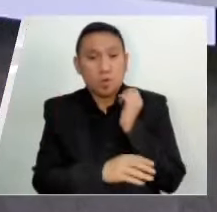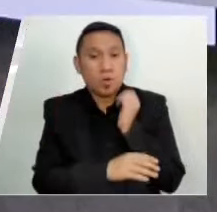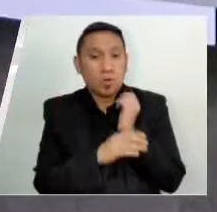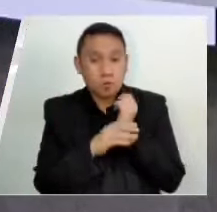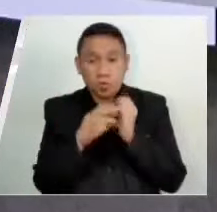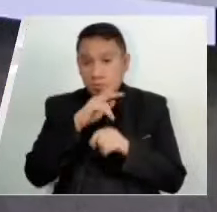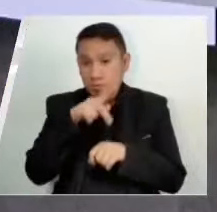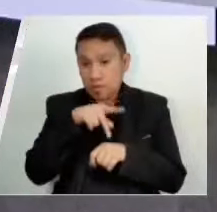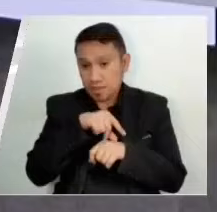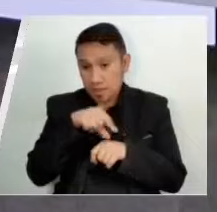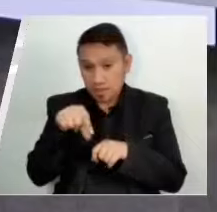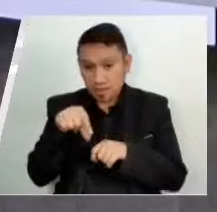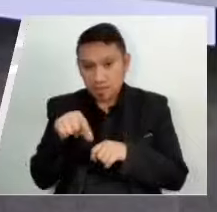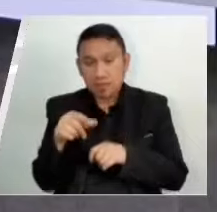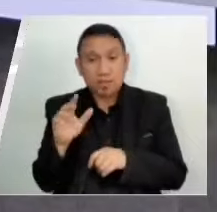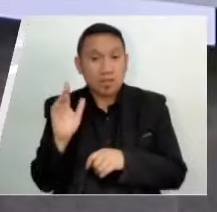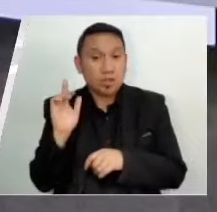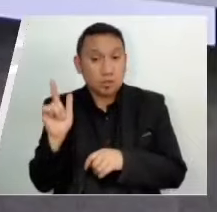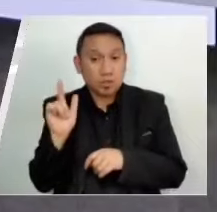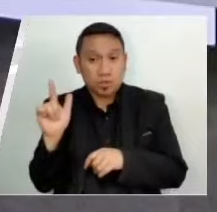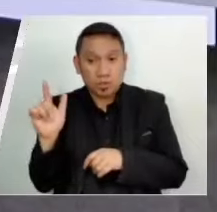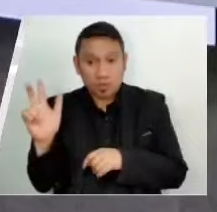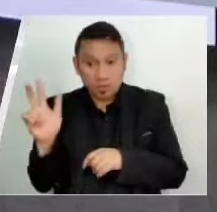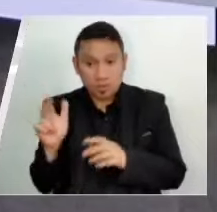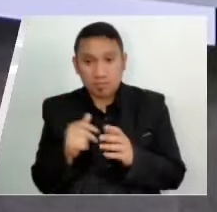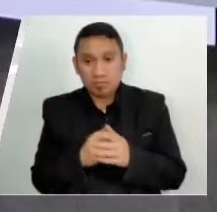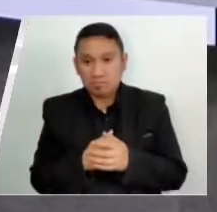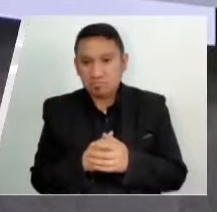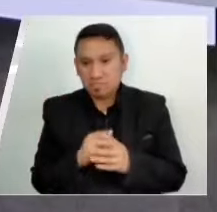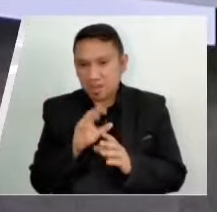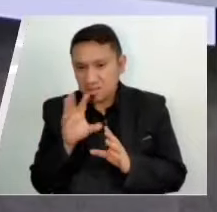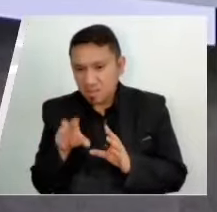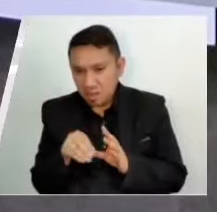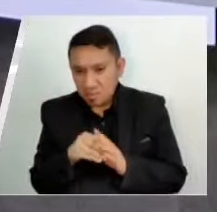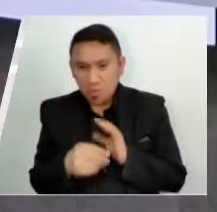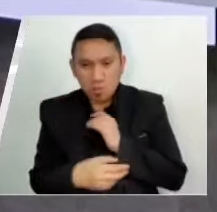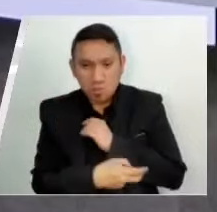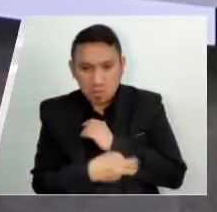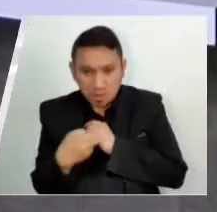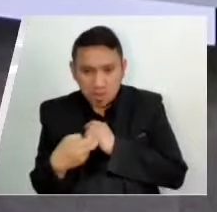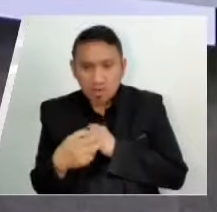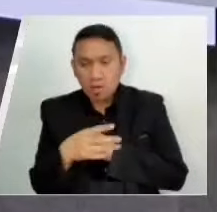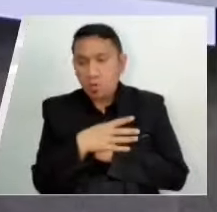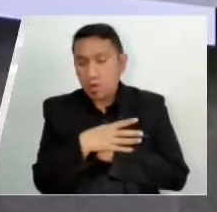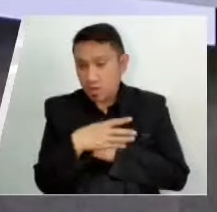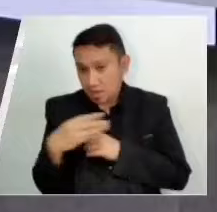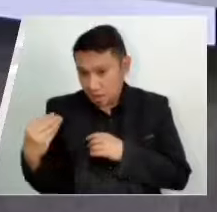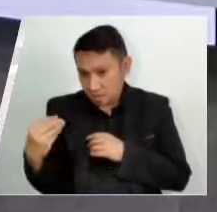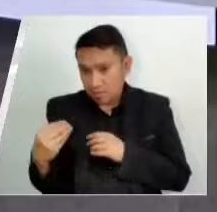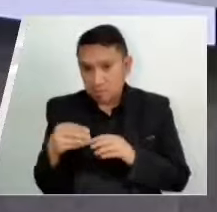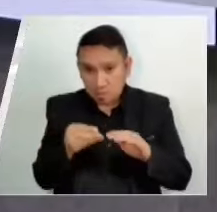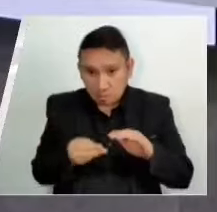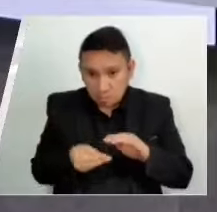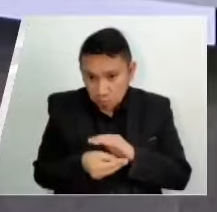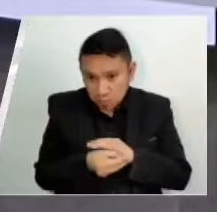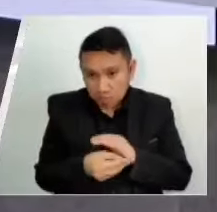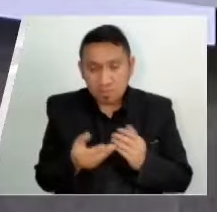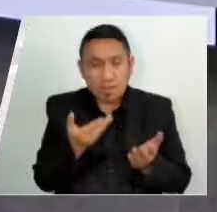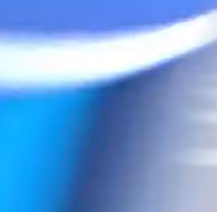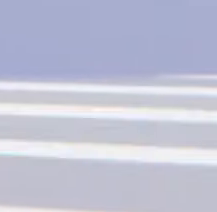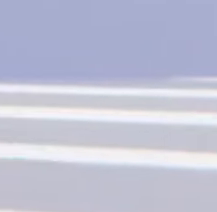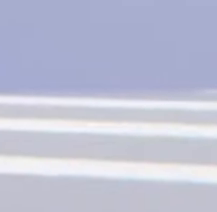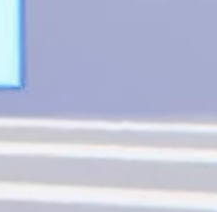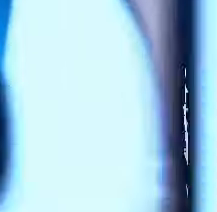2023. Kabilang sa mga nakit ng paglabag ang pagnanakaw at pagtatanim umano ng ebidensya. Saksi si June